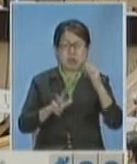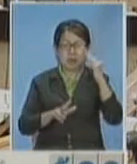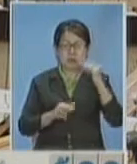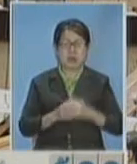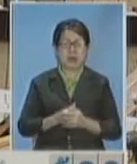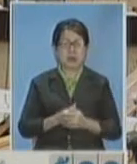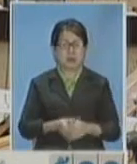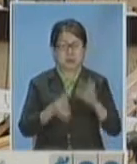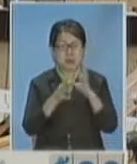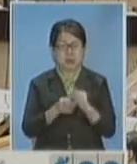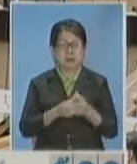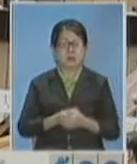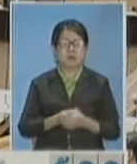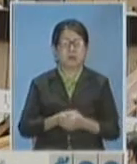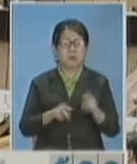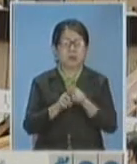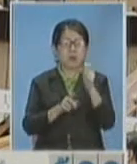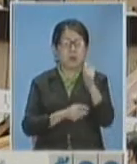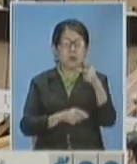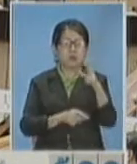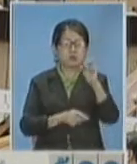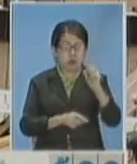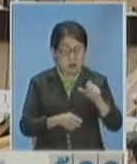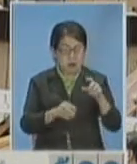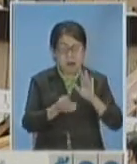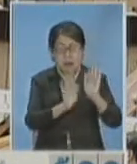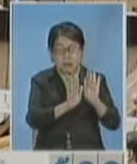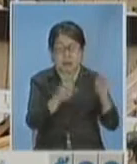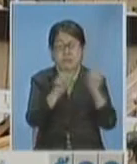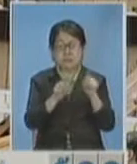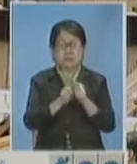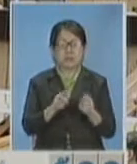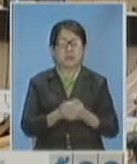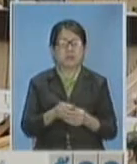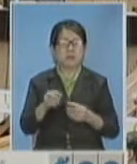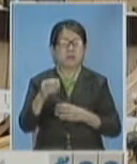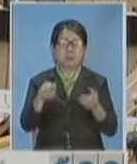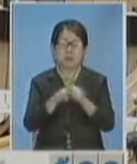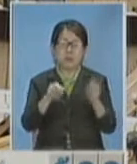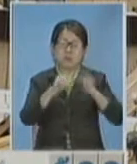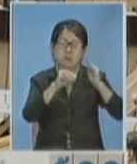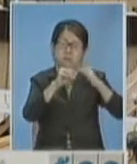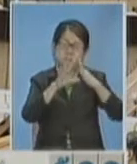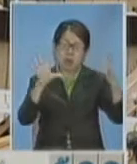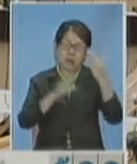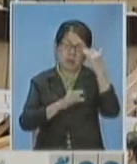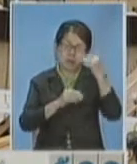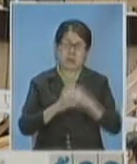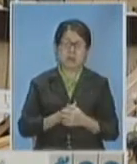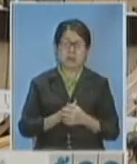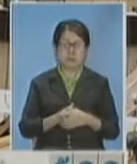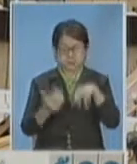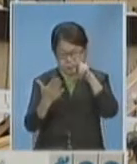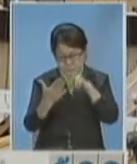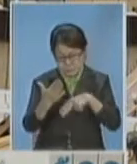คะในส่วนของอกส.ก็เป็นแนวทางเช่นเดียวกันนะคะก็คือของงบประมาณเพิ่มขึ้นมาก เมื่อได้กลับไปดูในหลักการก